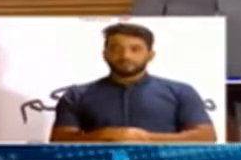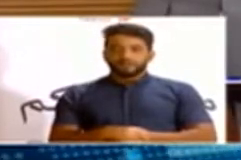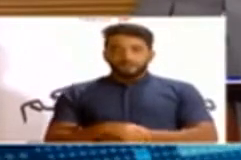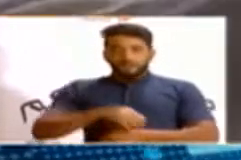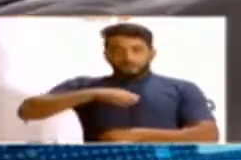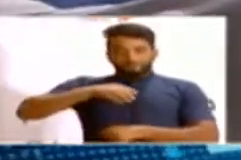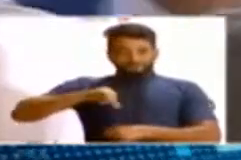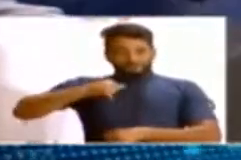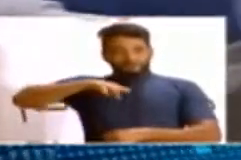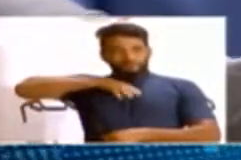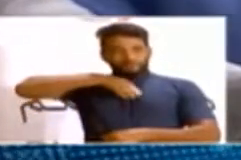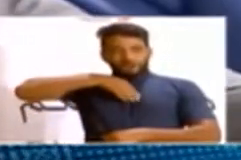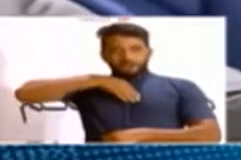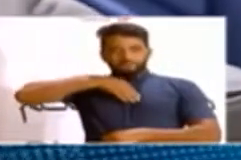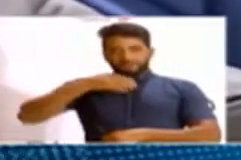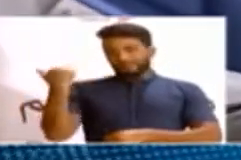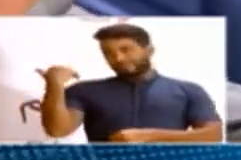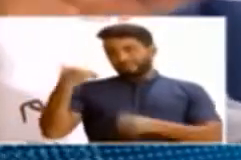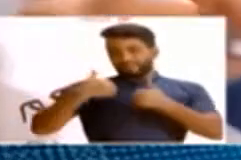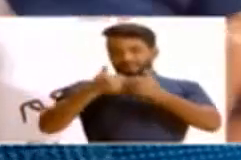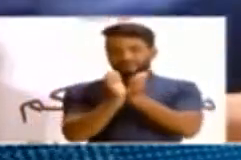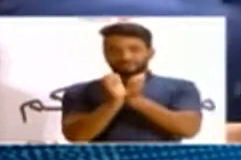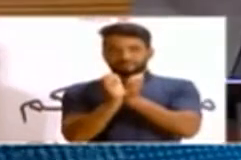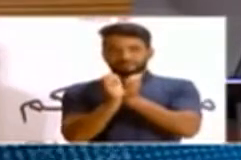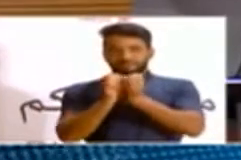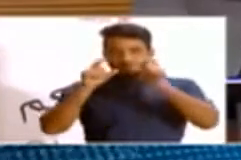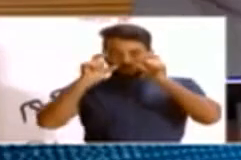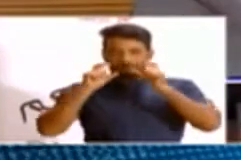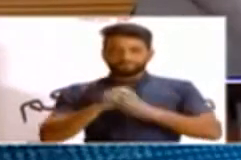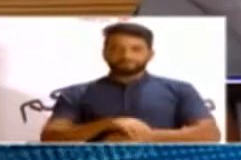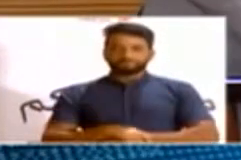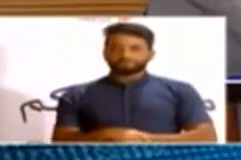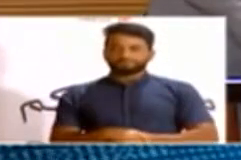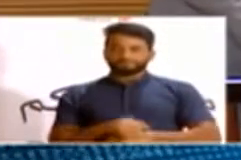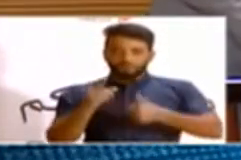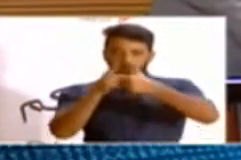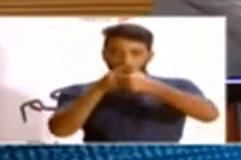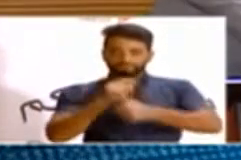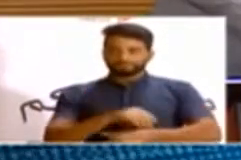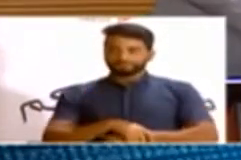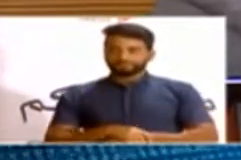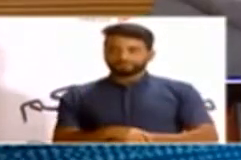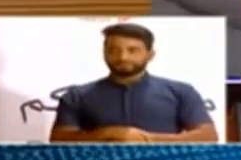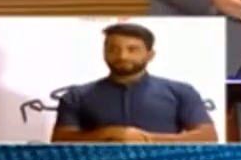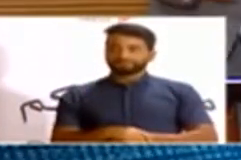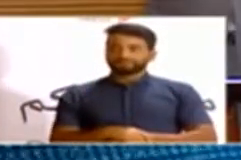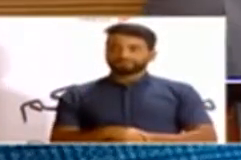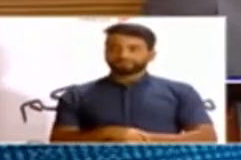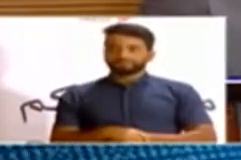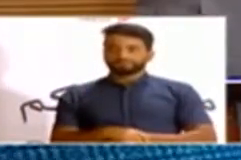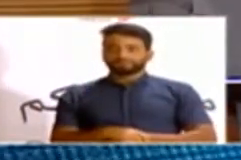أكيد الديمقراطية ناشئة في تونس، وهذا المسار الديمقراطي البناء فيه